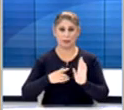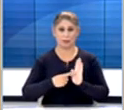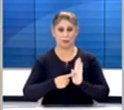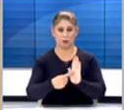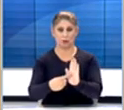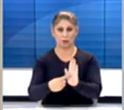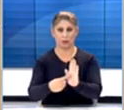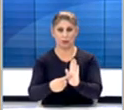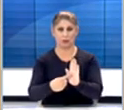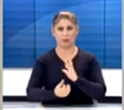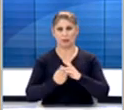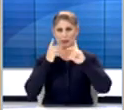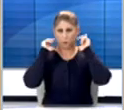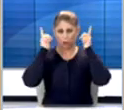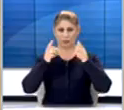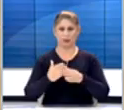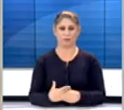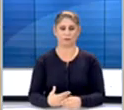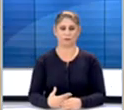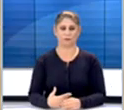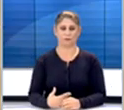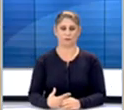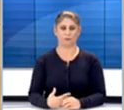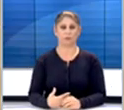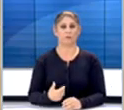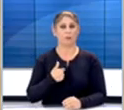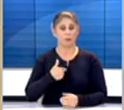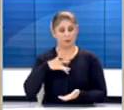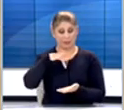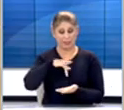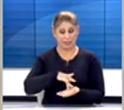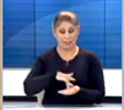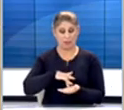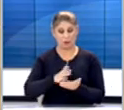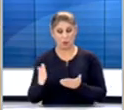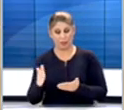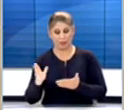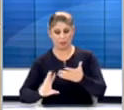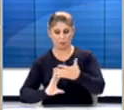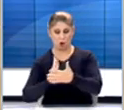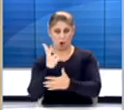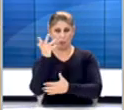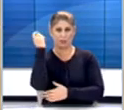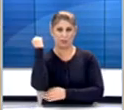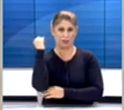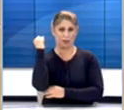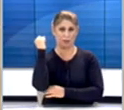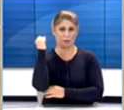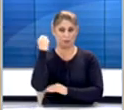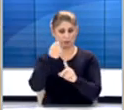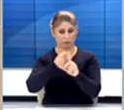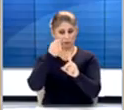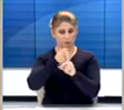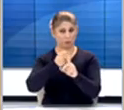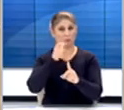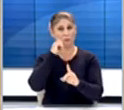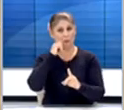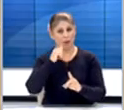παρουσιάσετε για τη Νέα Δημοκρατία. Είμαστε μία κεντροδεξιά, προοδευτική δύναμη, η οποία θα υπερασπίζεται